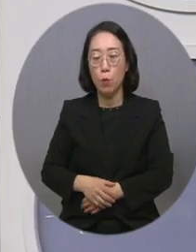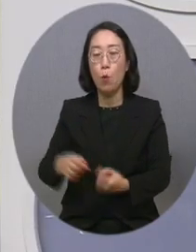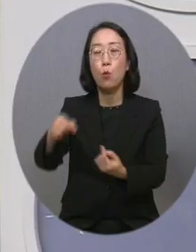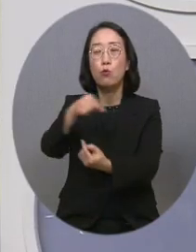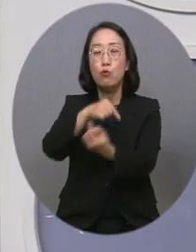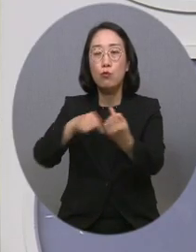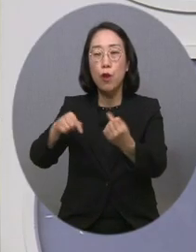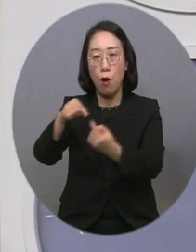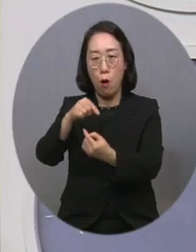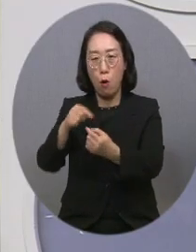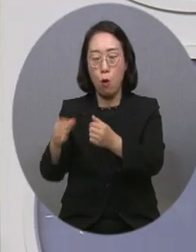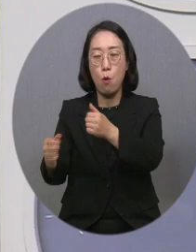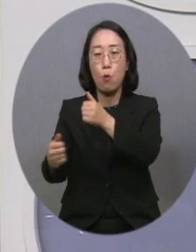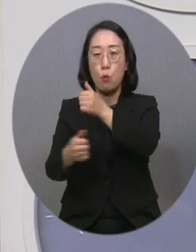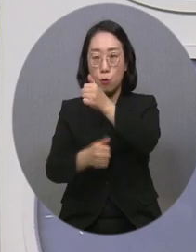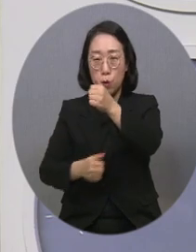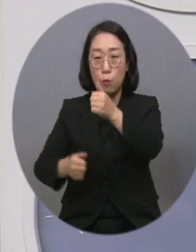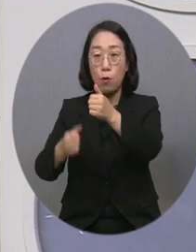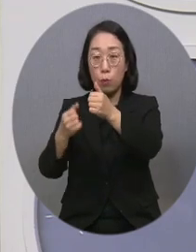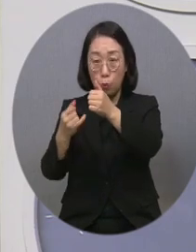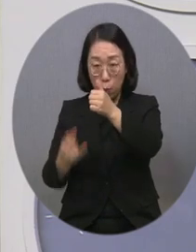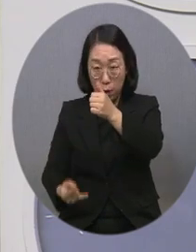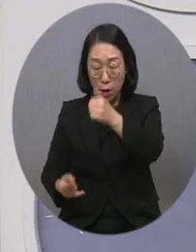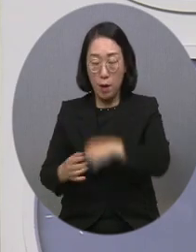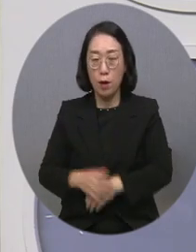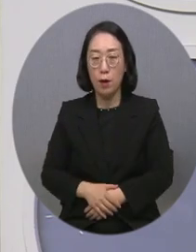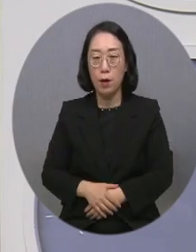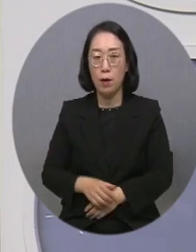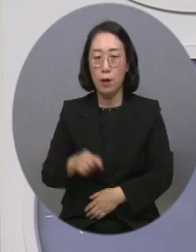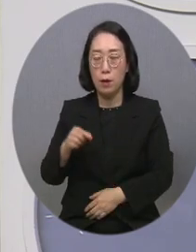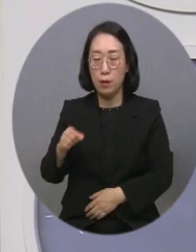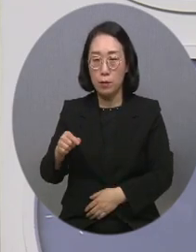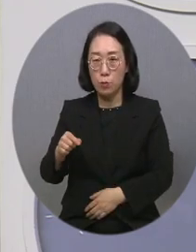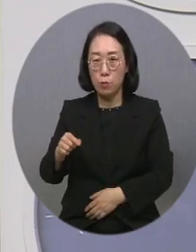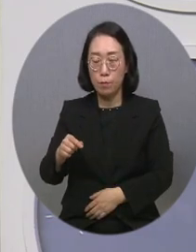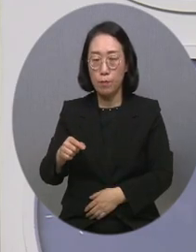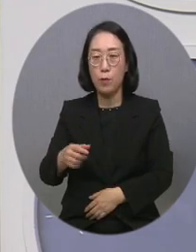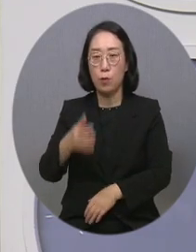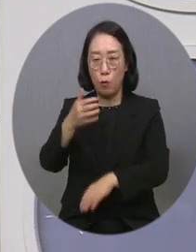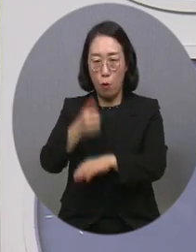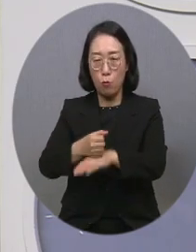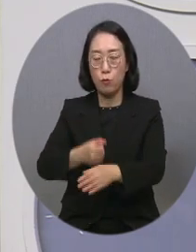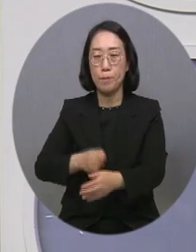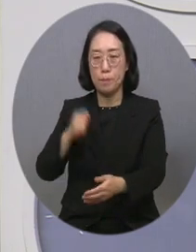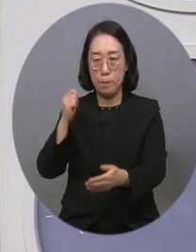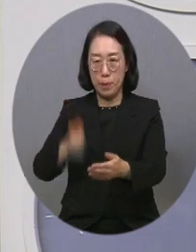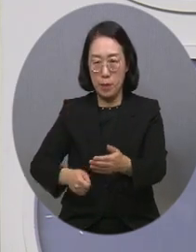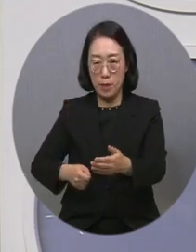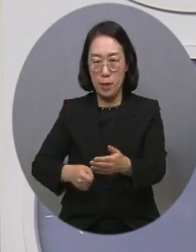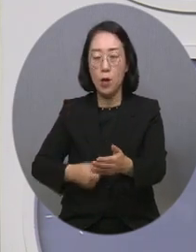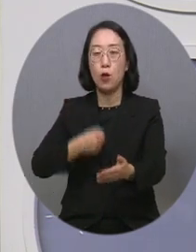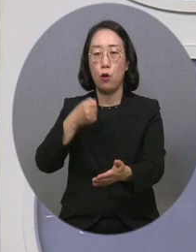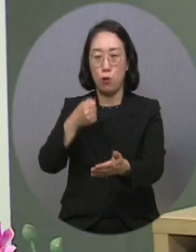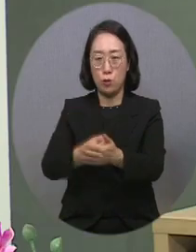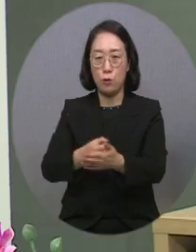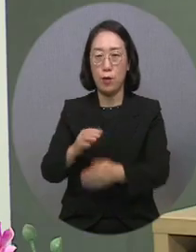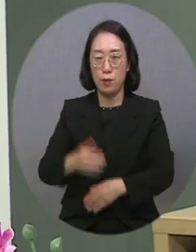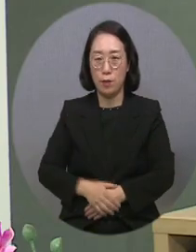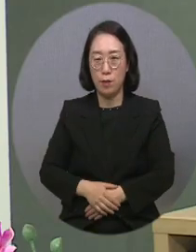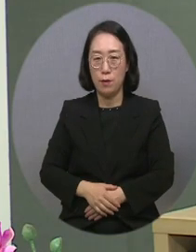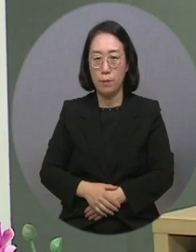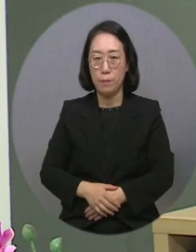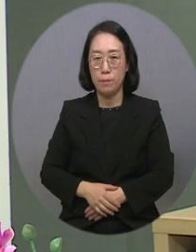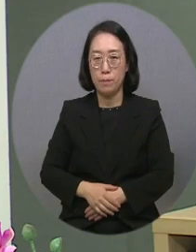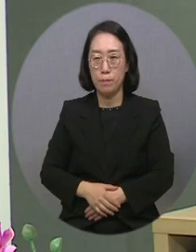운영위원회를 거쳐서 이제 의사 이게 이제 집행을 하게 돼 있어요. 이렇게 이사회 보고하고